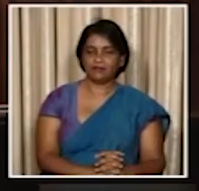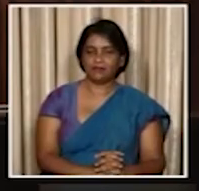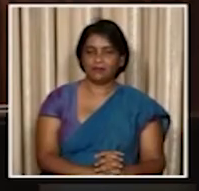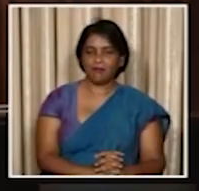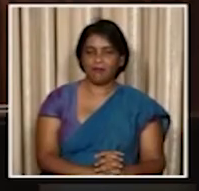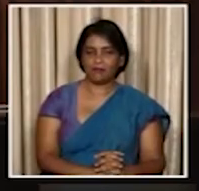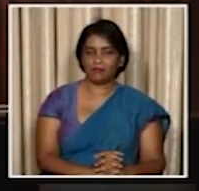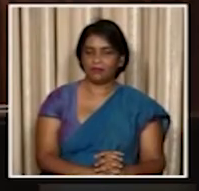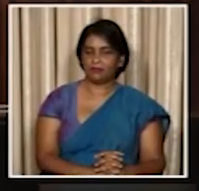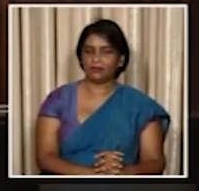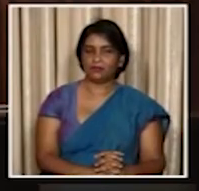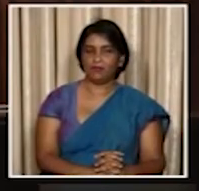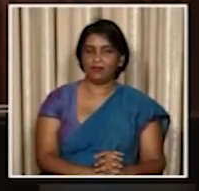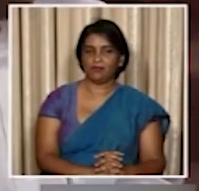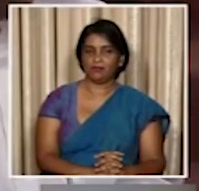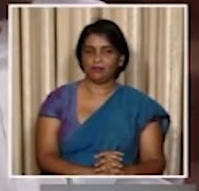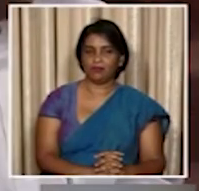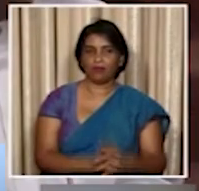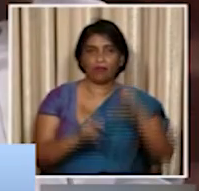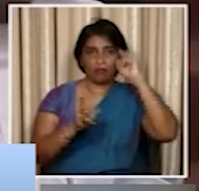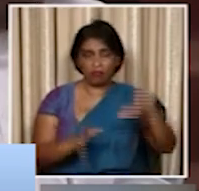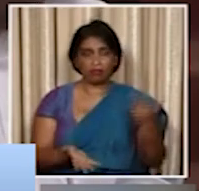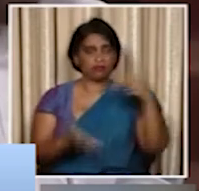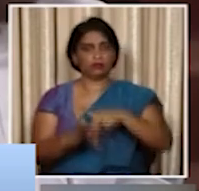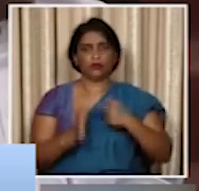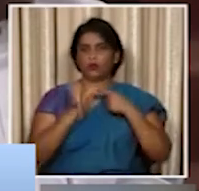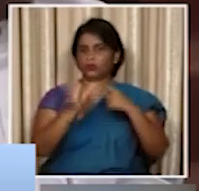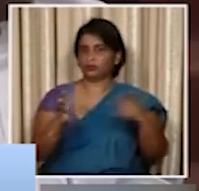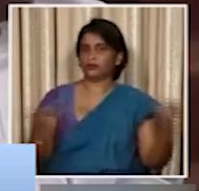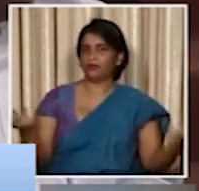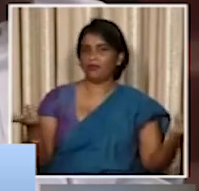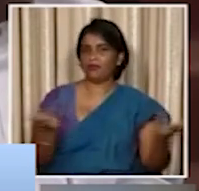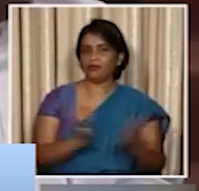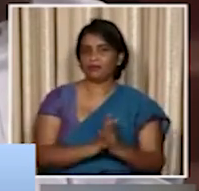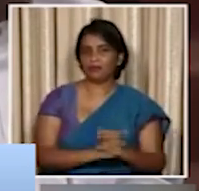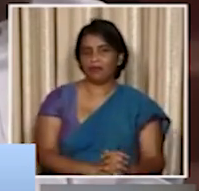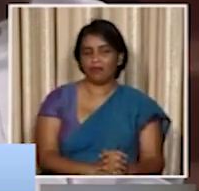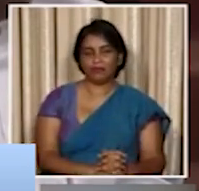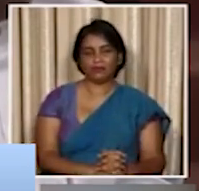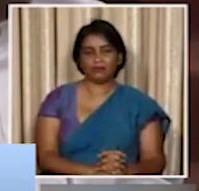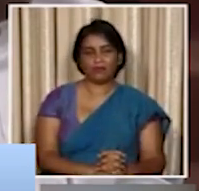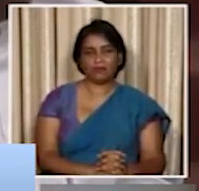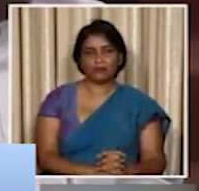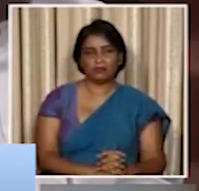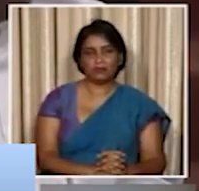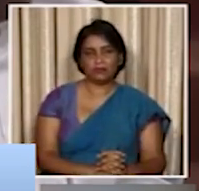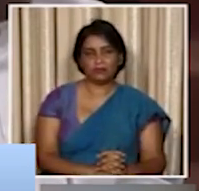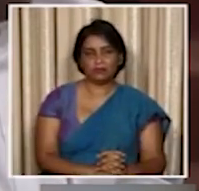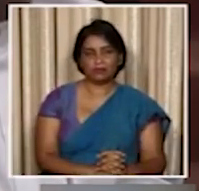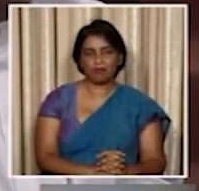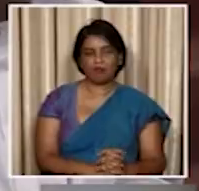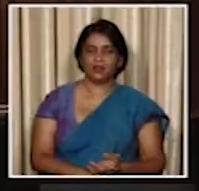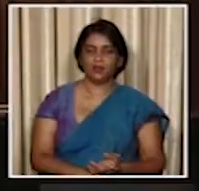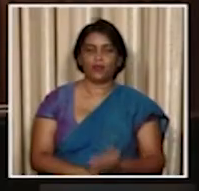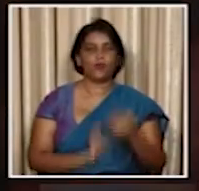මේ හිටපු හැටි දෙයි කියලා උත්තර දෙන්න බෑ. පොඩ්ඩක් පොඩ්ඩක් ආගෙන ඉන්න ඔබතුමා ප්‍රශ්න දාන්න ඕඩර් පේපර් එකට අපි